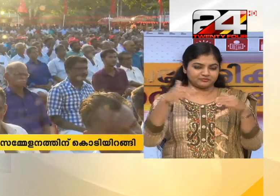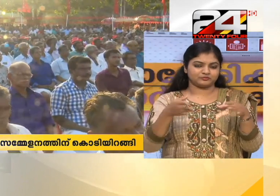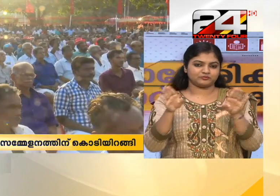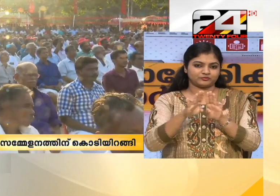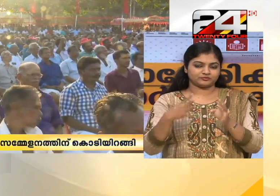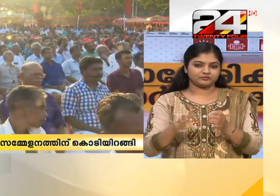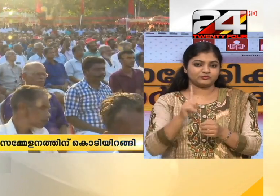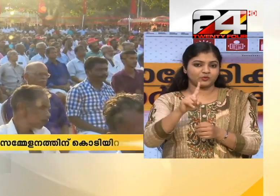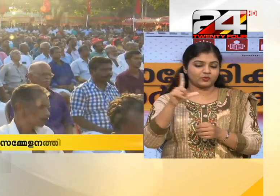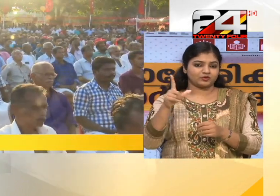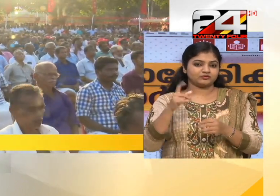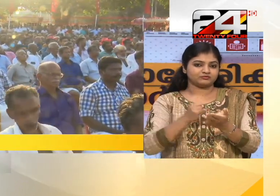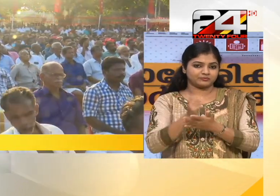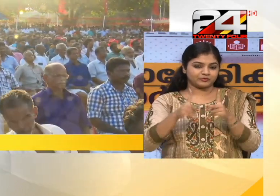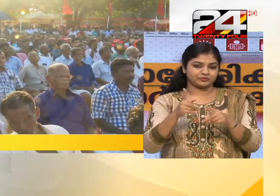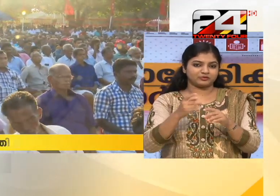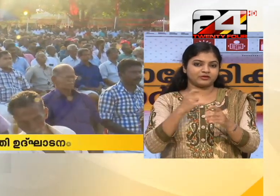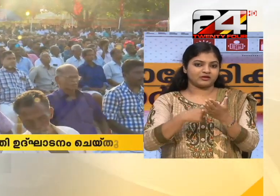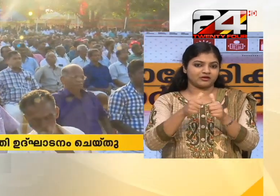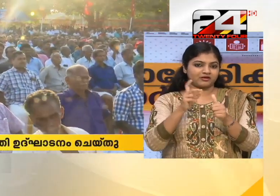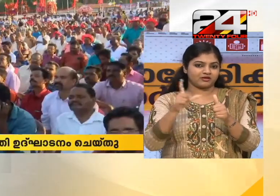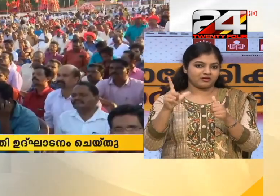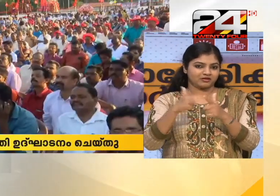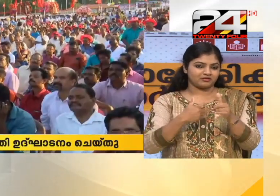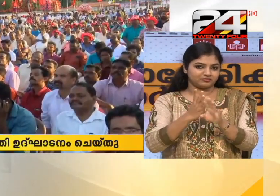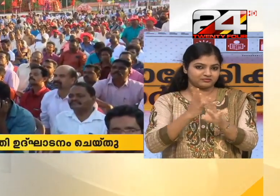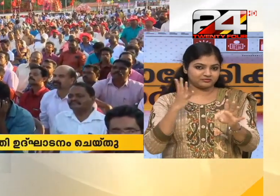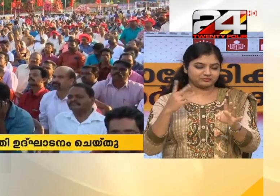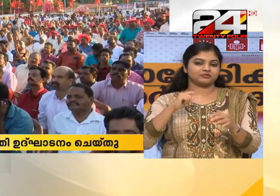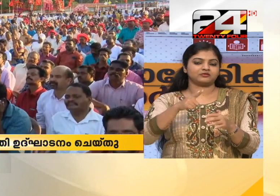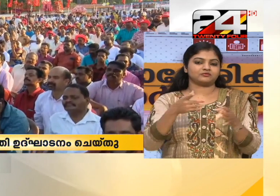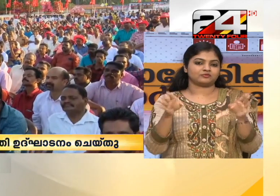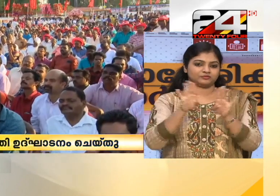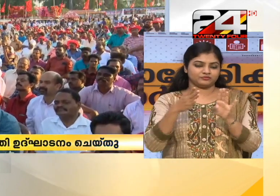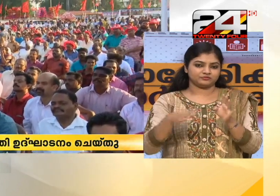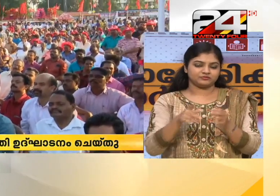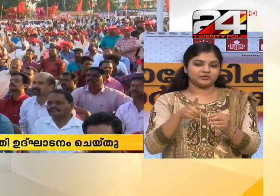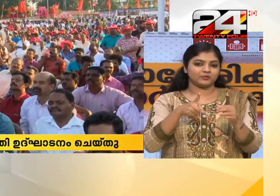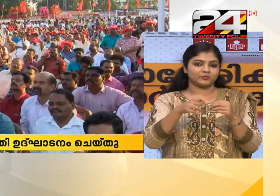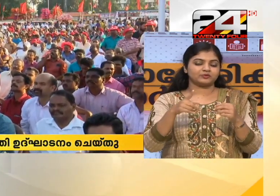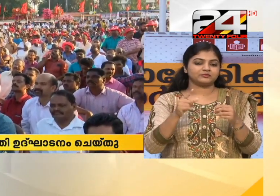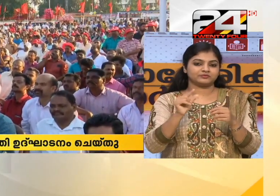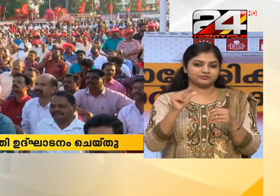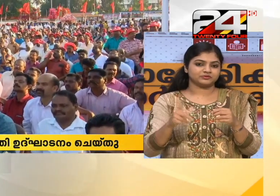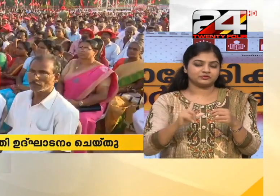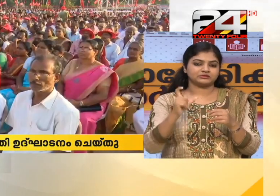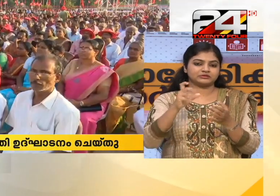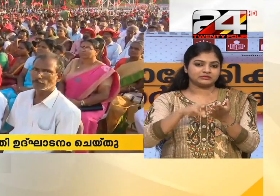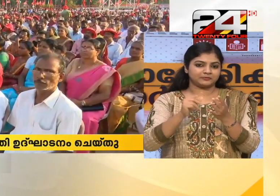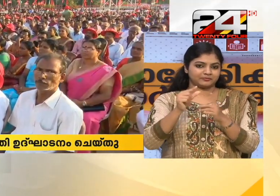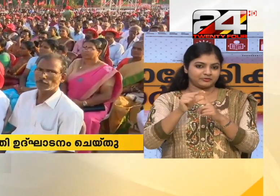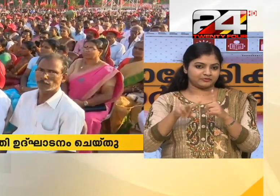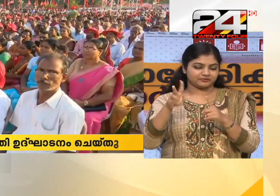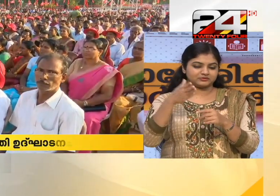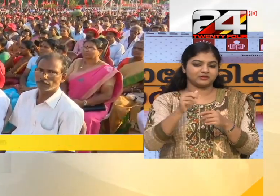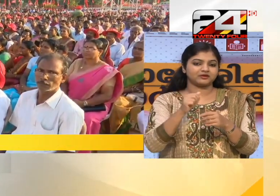വരുന്ന കർഷകരുടെ റാലിക്ക് ശേഷമാണ് സമാപന സമ്മേളനം ആരംഭിച്ചത്. സമാപന സമ്മേളനം ഉദ്ഘാടനം ചെയ്ത മുഖ്യമന്ത്രി പിണറായി വിജയൻ കർഷകർ